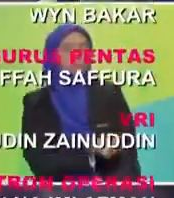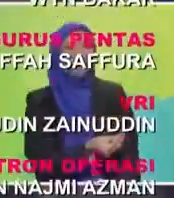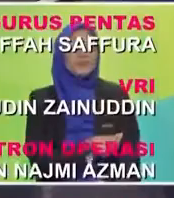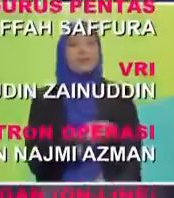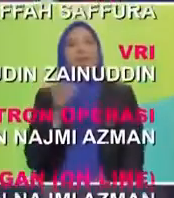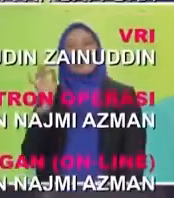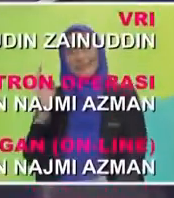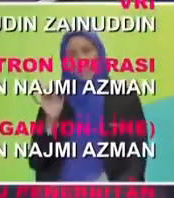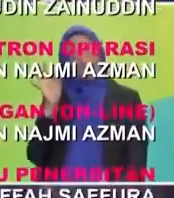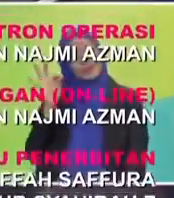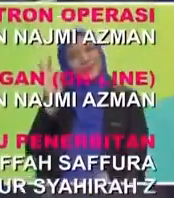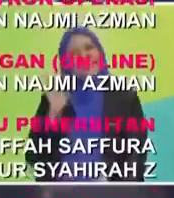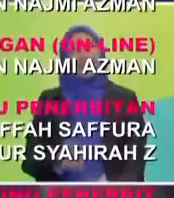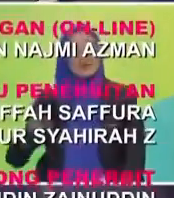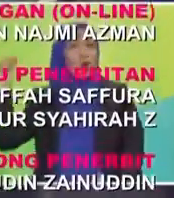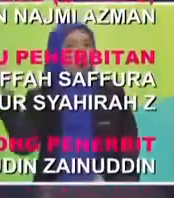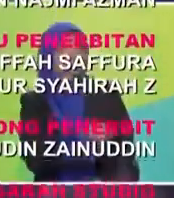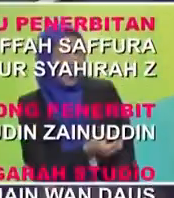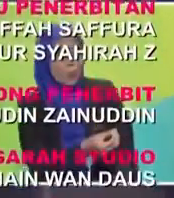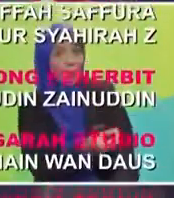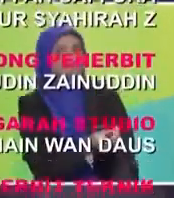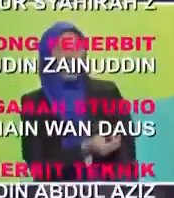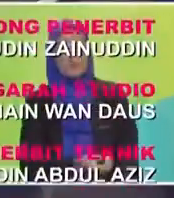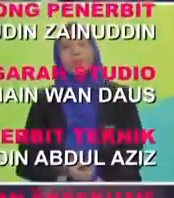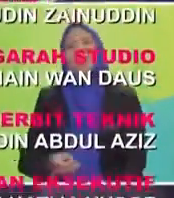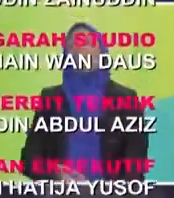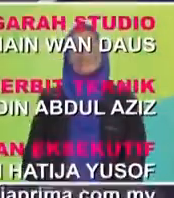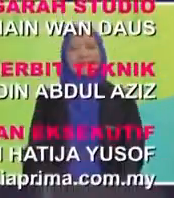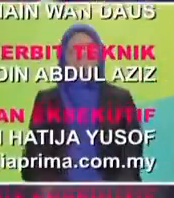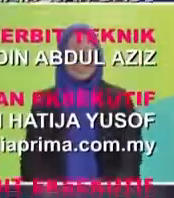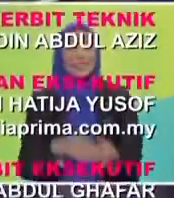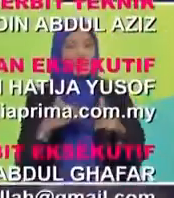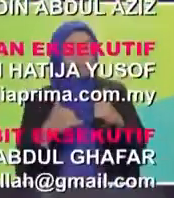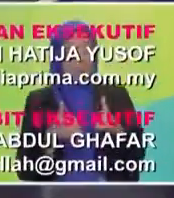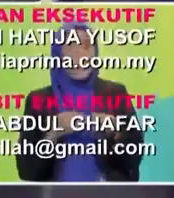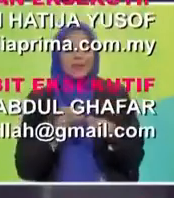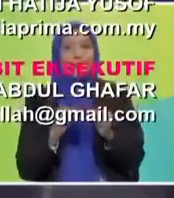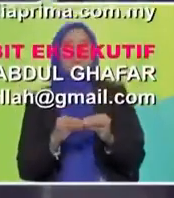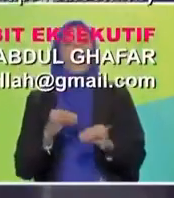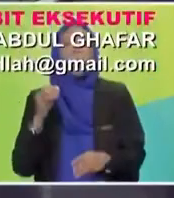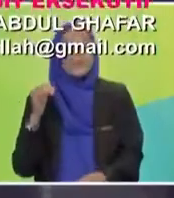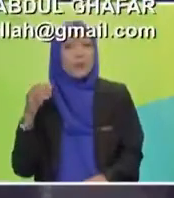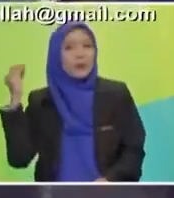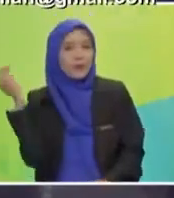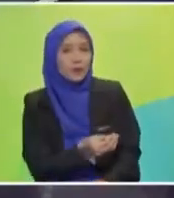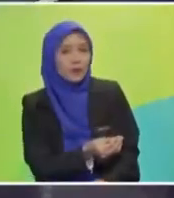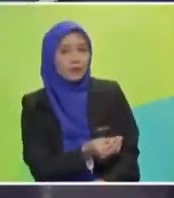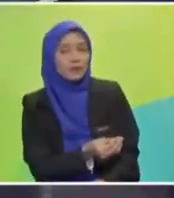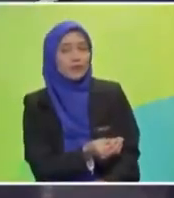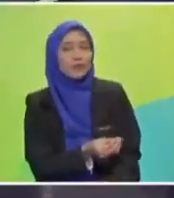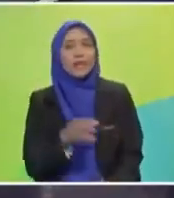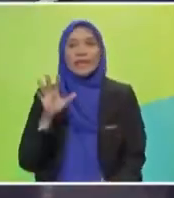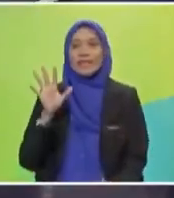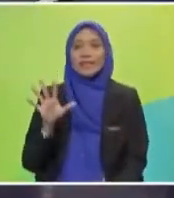awesome. 9. Ya, 1 saya. 1 2 3 awesome. 4. Eh, tak ada lah, simpan. Okey. 1 2 3 awesome.